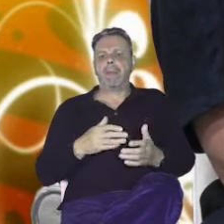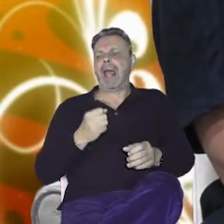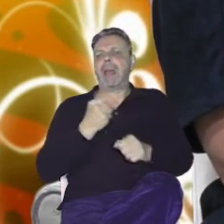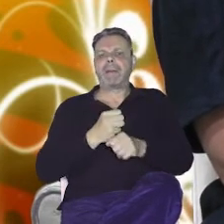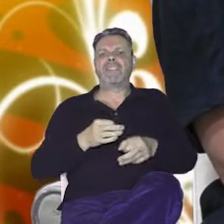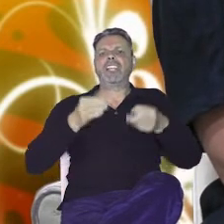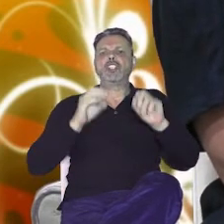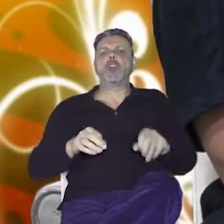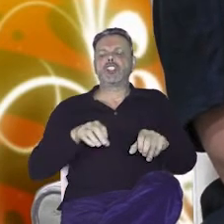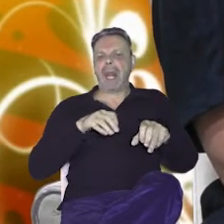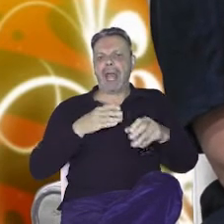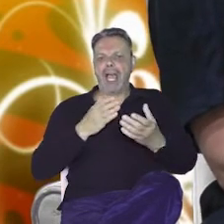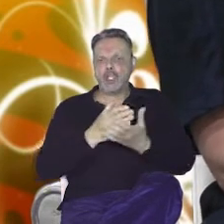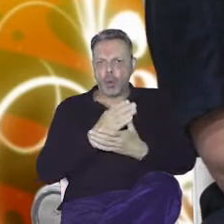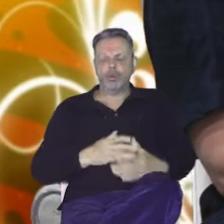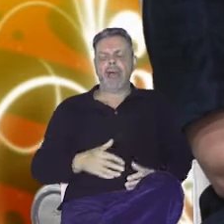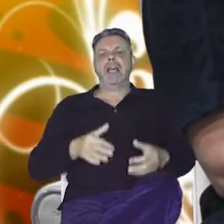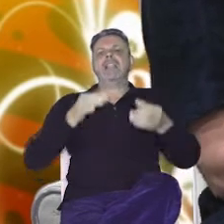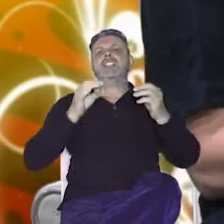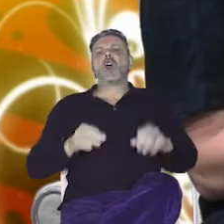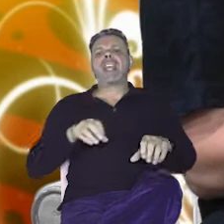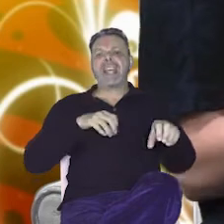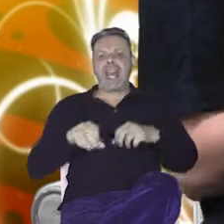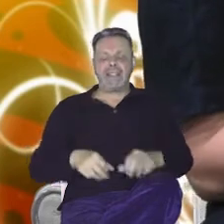i socijalni radnici. Znači, imam osjećaj da je